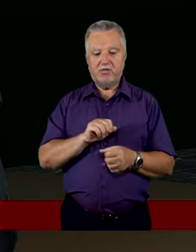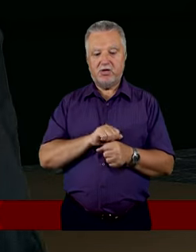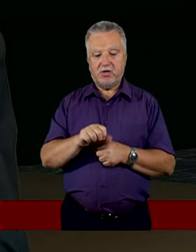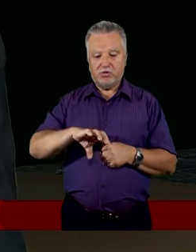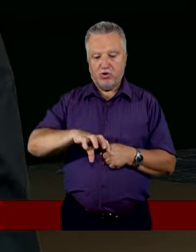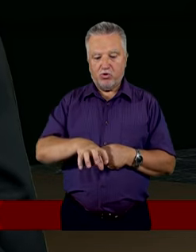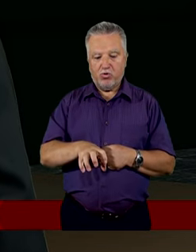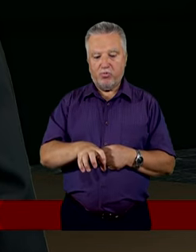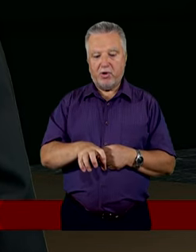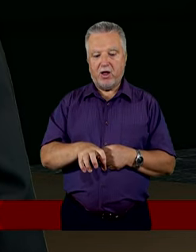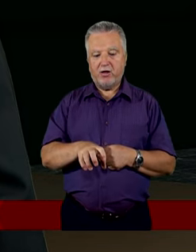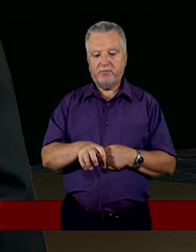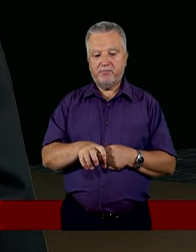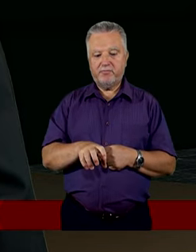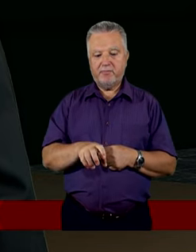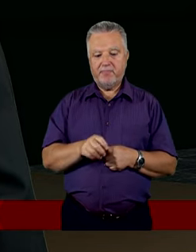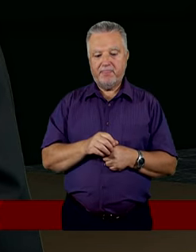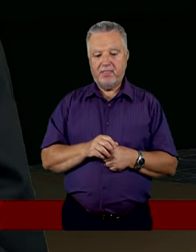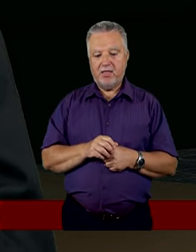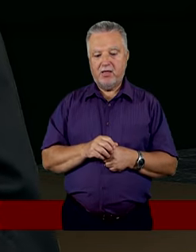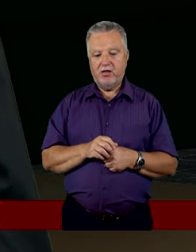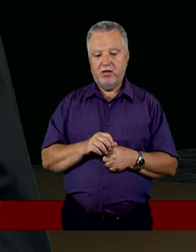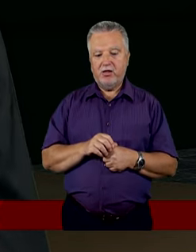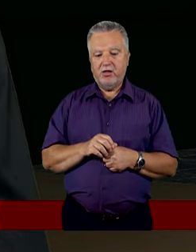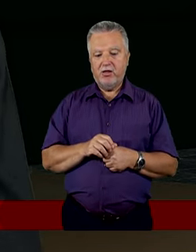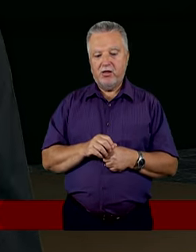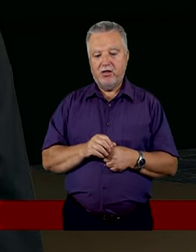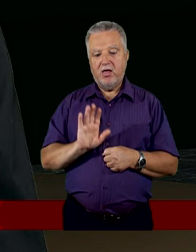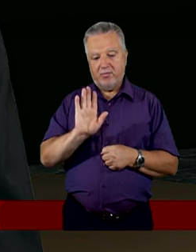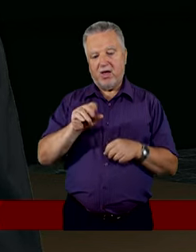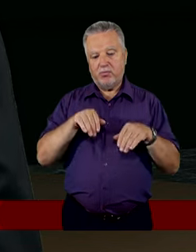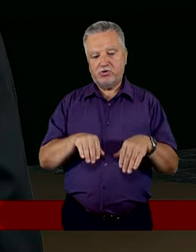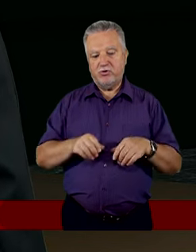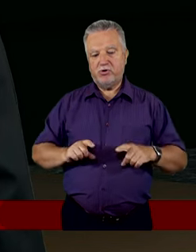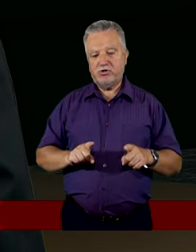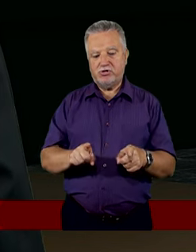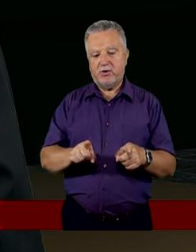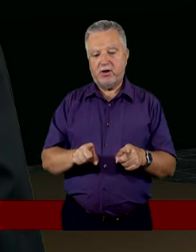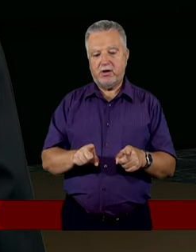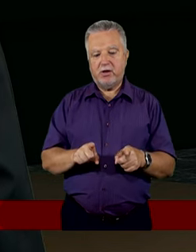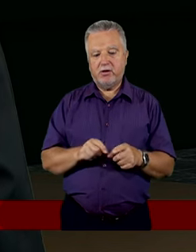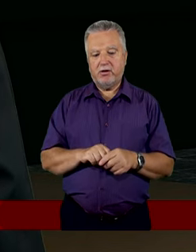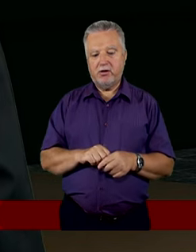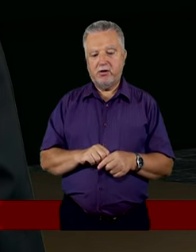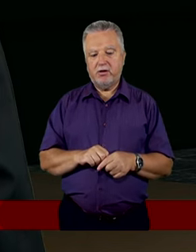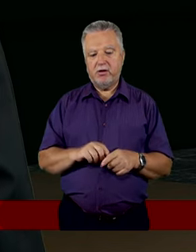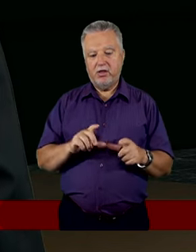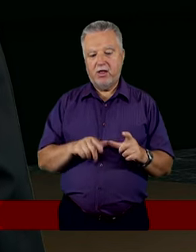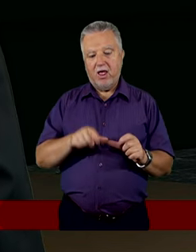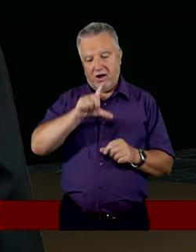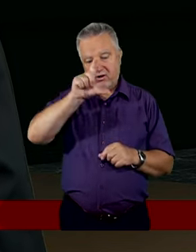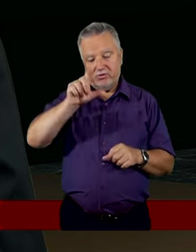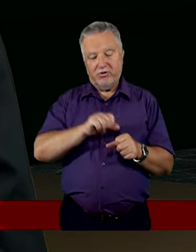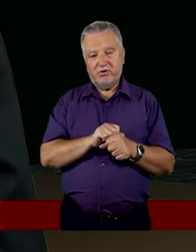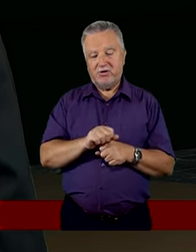Im większa jest grupa, moc oddziaływania i możliwość działania i zmieniania jak gdyby jest większa. Ale ludność